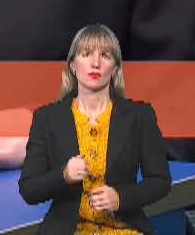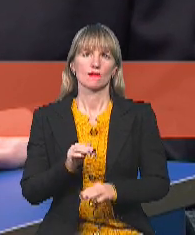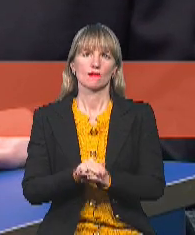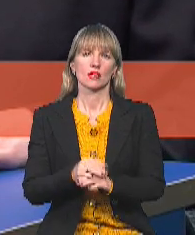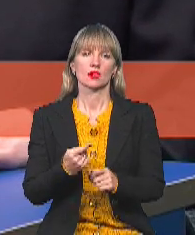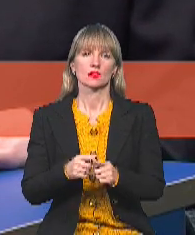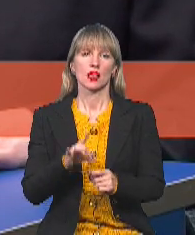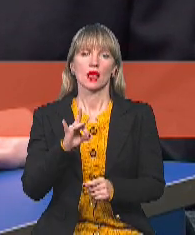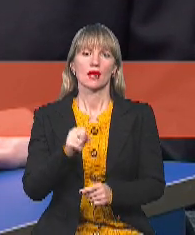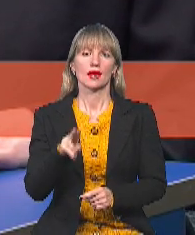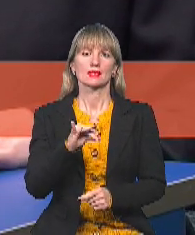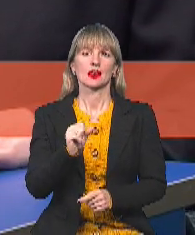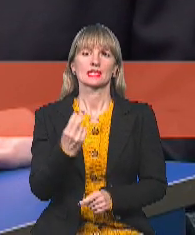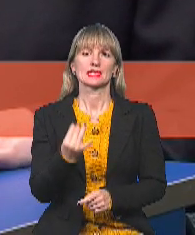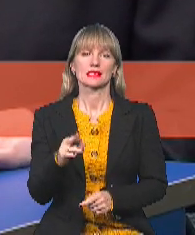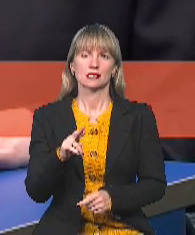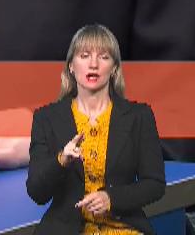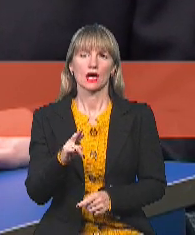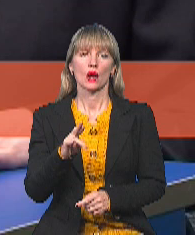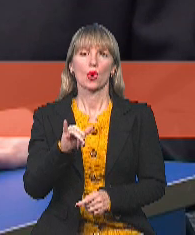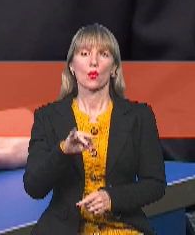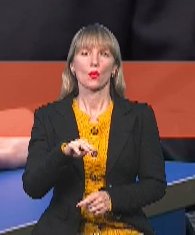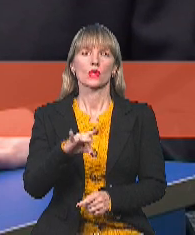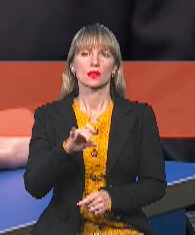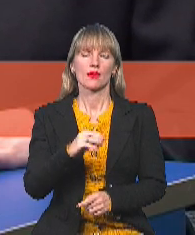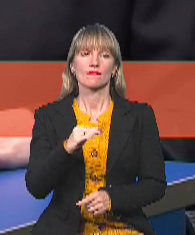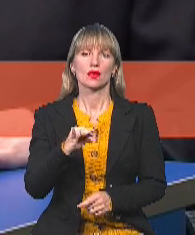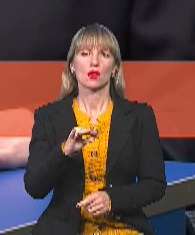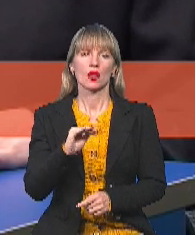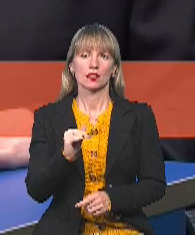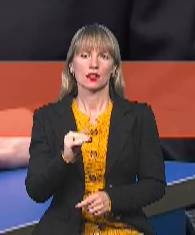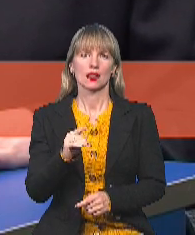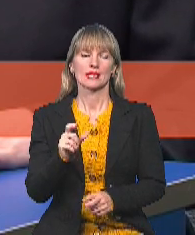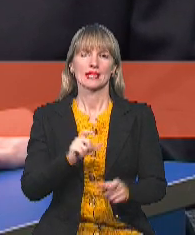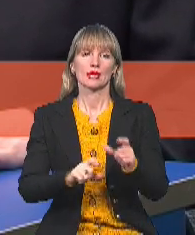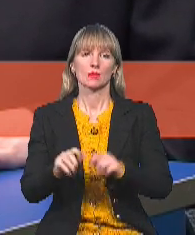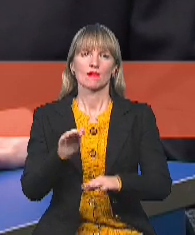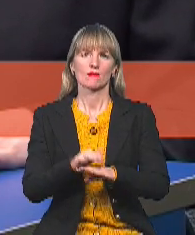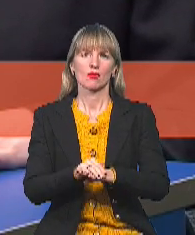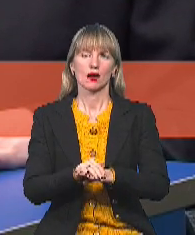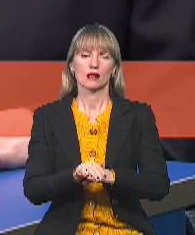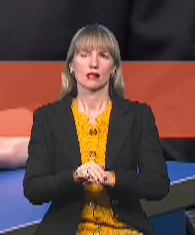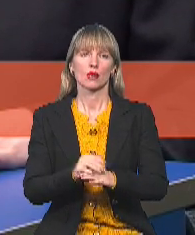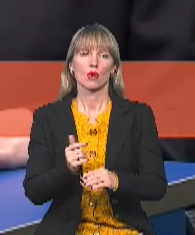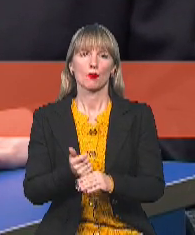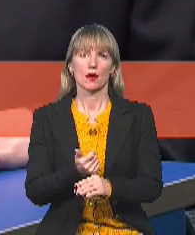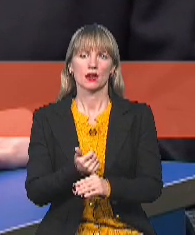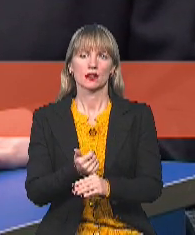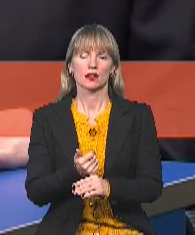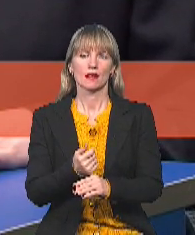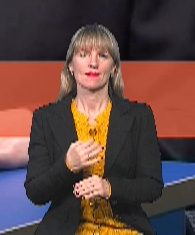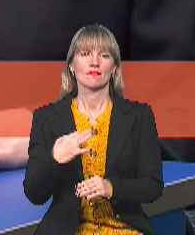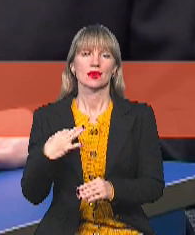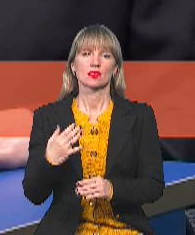как радиационное излучение, ультрафиолетовое излучение. Это химические факторы, опять-таки,